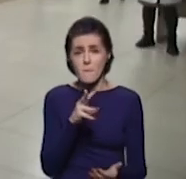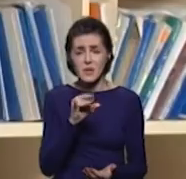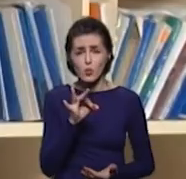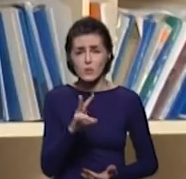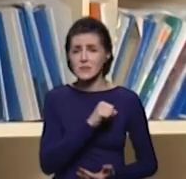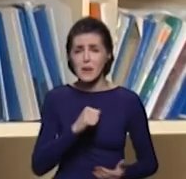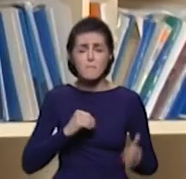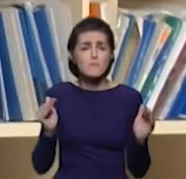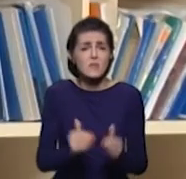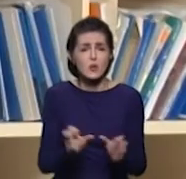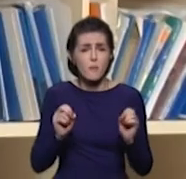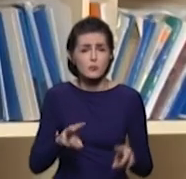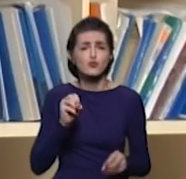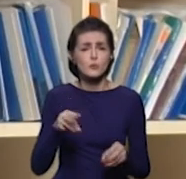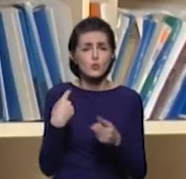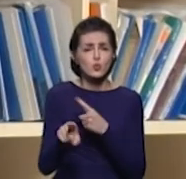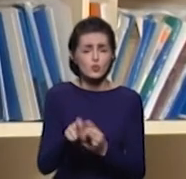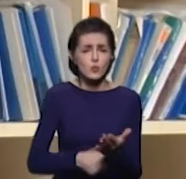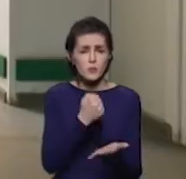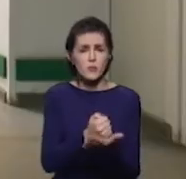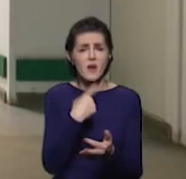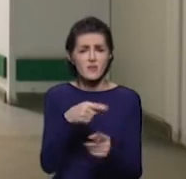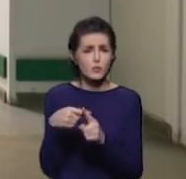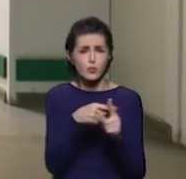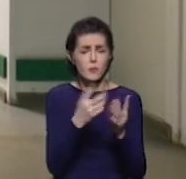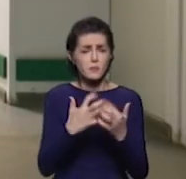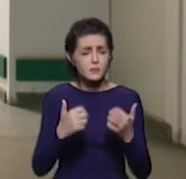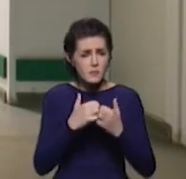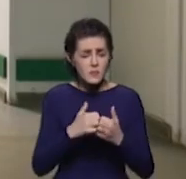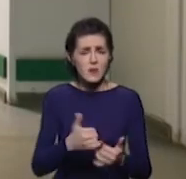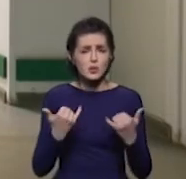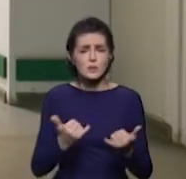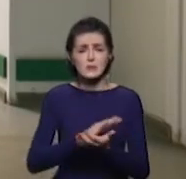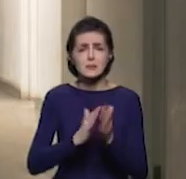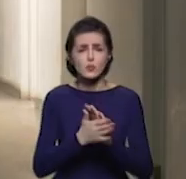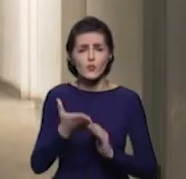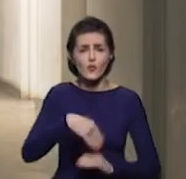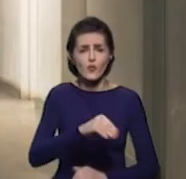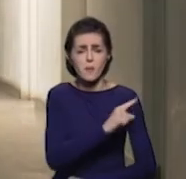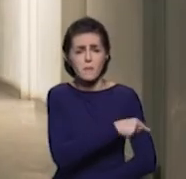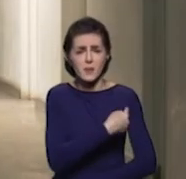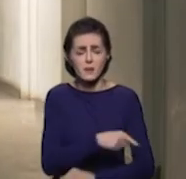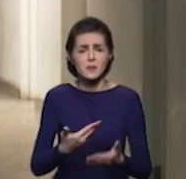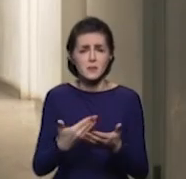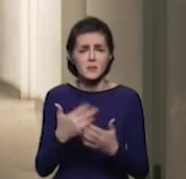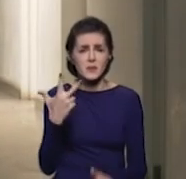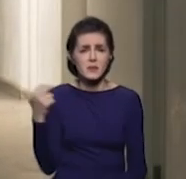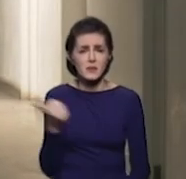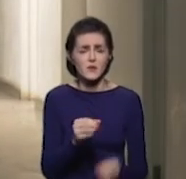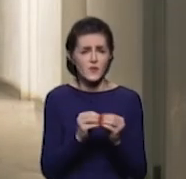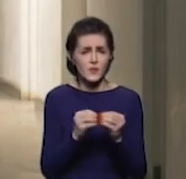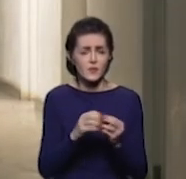менш небезпечний за інші штами, говорить позитивна статистика. Зокрема, ситуація у медзакладах Маріуполя третій тиждень